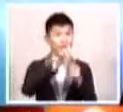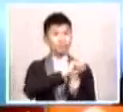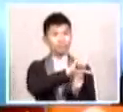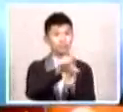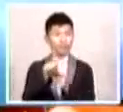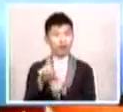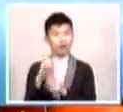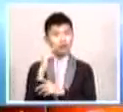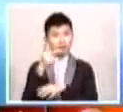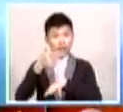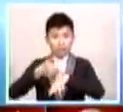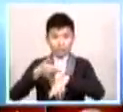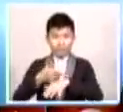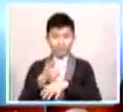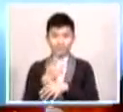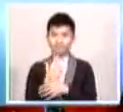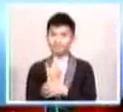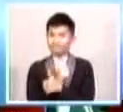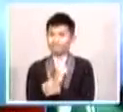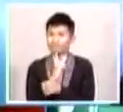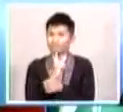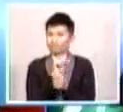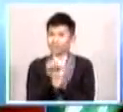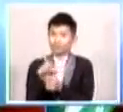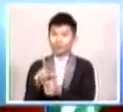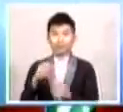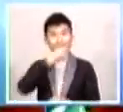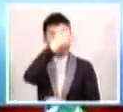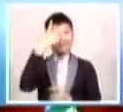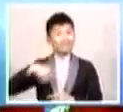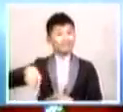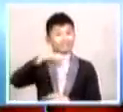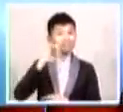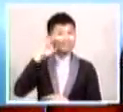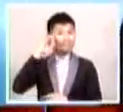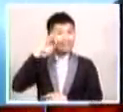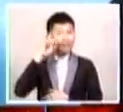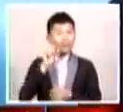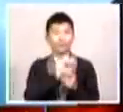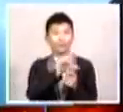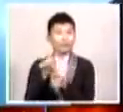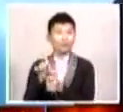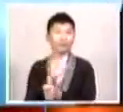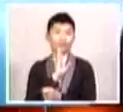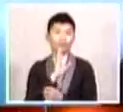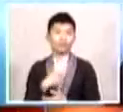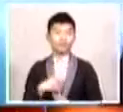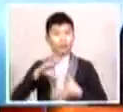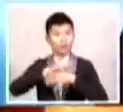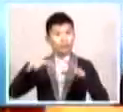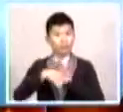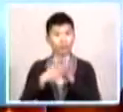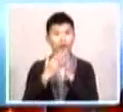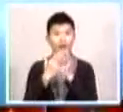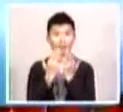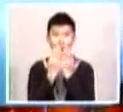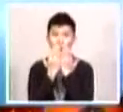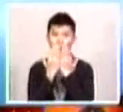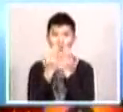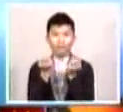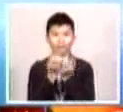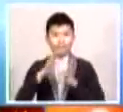营和管理领先华人世界，我们年轻一代的创业和活力领先华人世界，我们的文化中所保存和